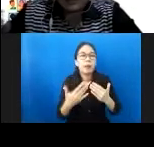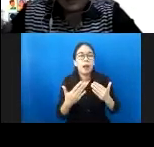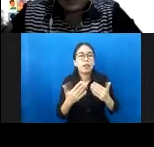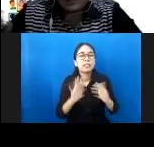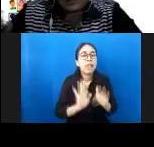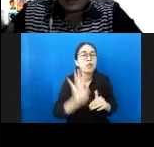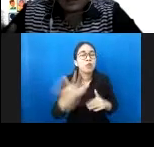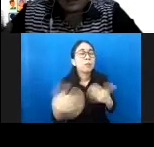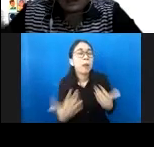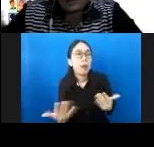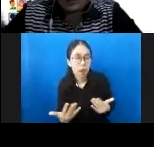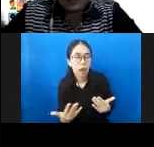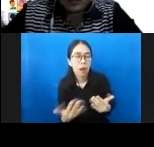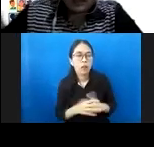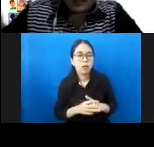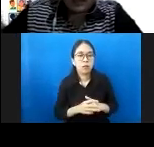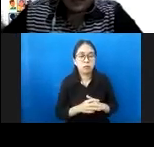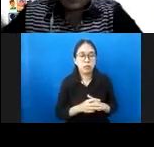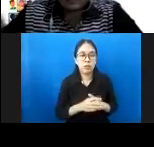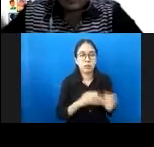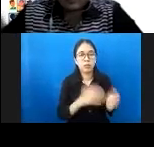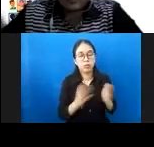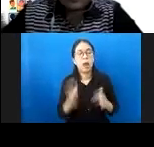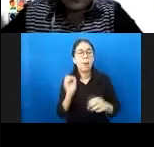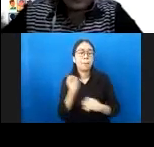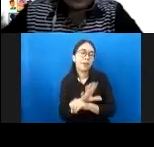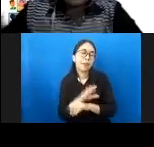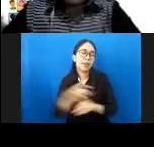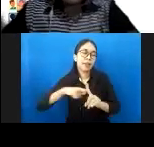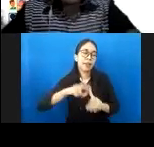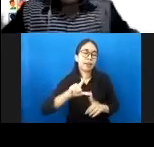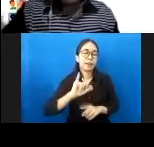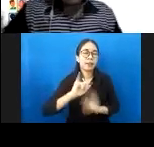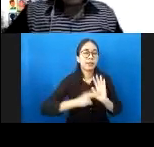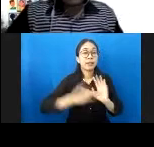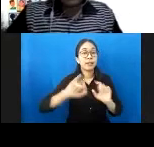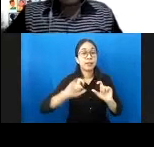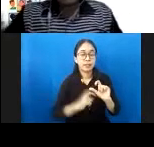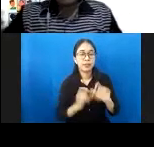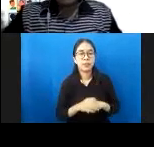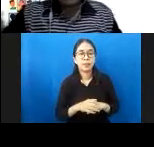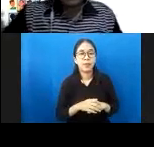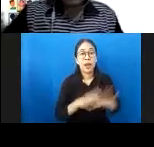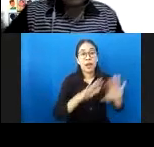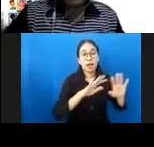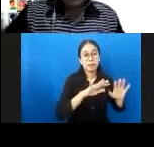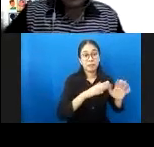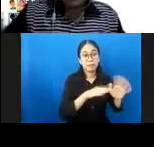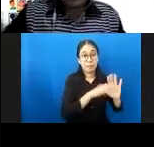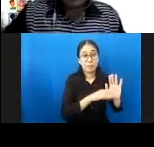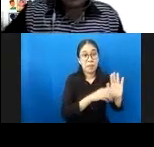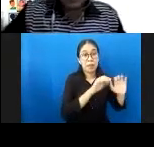dan juga dilanjutkan dengan praktik klinis. Nah, untuk langkah ke-16 dan 17 ini di puskesmas kami